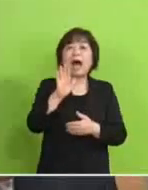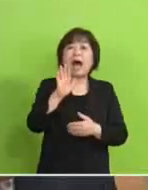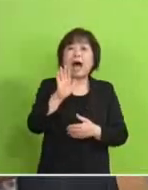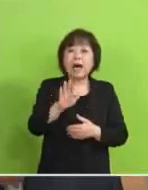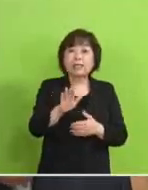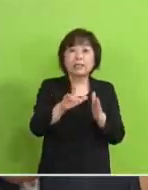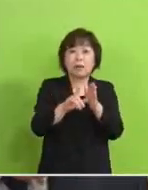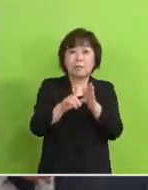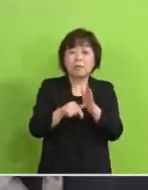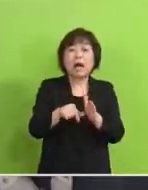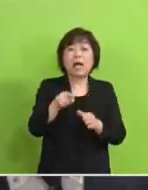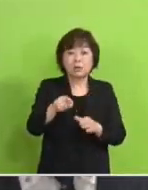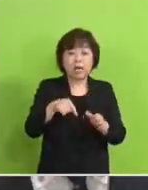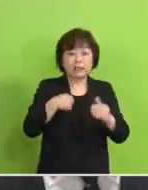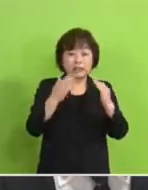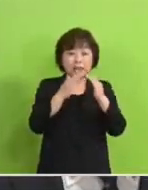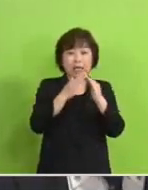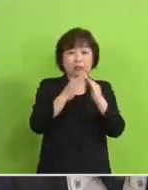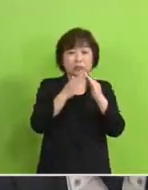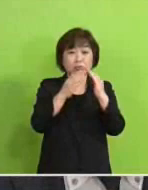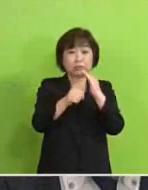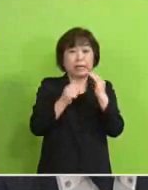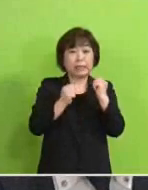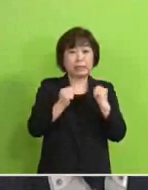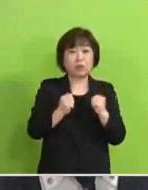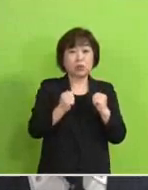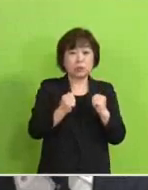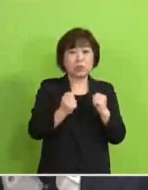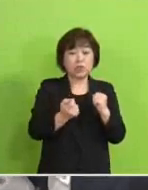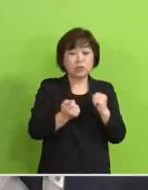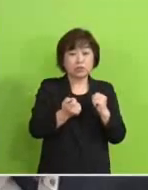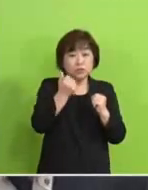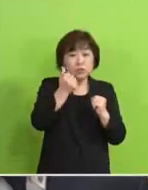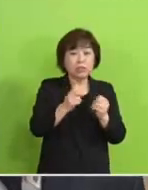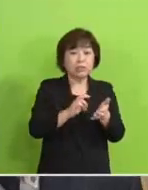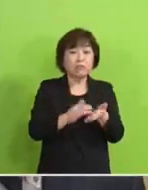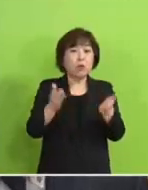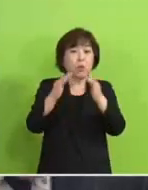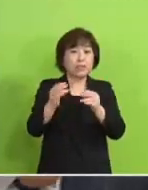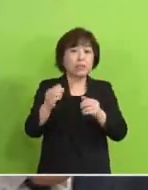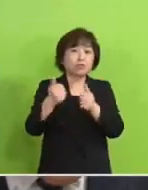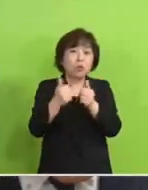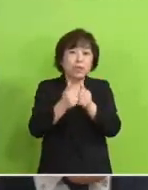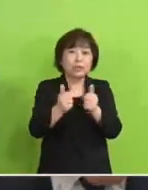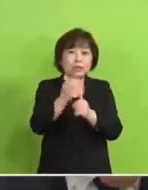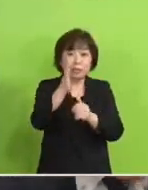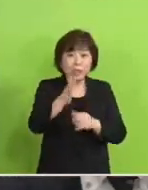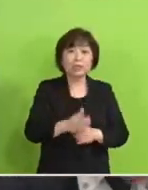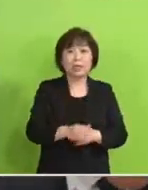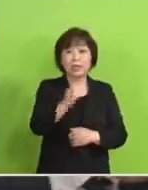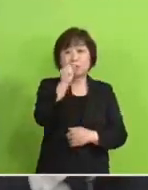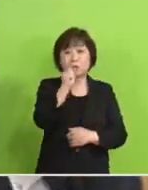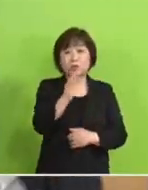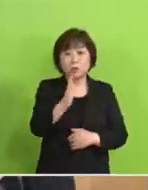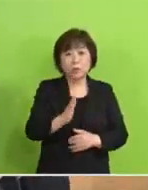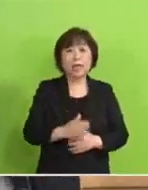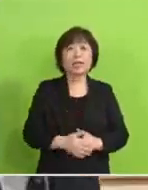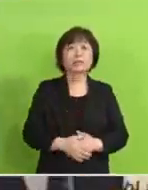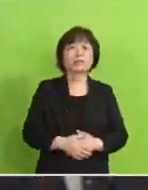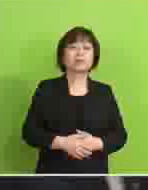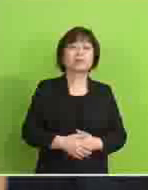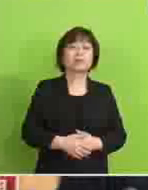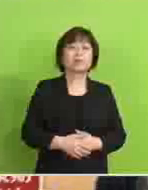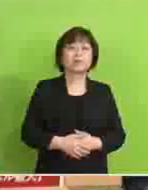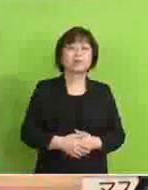方がいらっしゃったら、自宅待機の上、その場合はすぐに医療機関にご相談ください。 よろしくお願いいたします。は